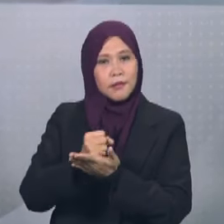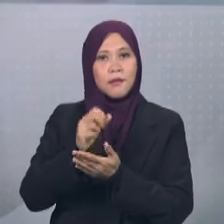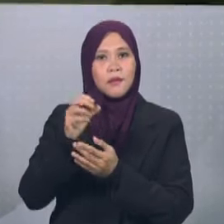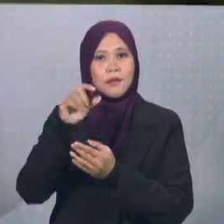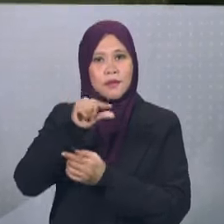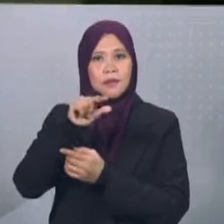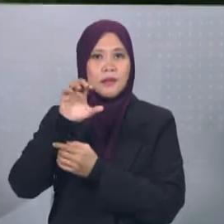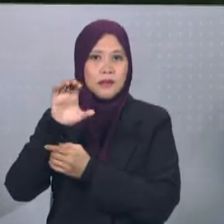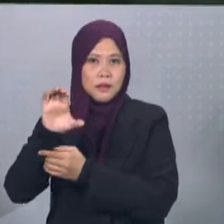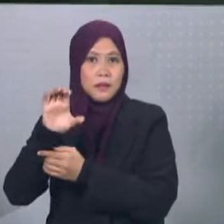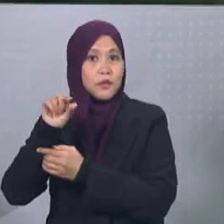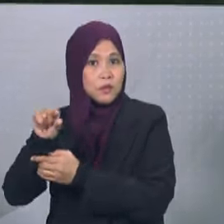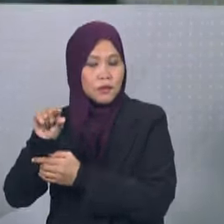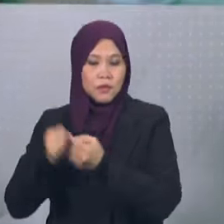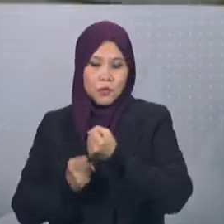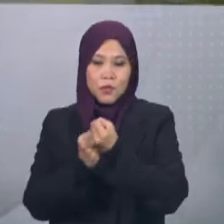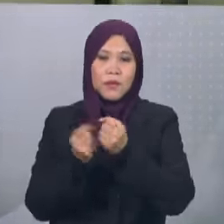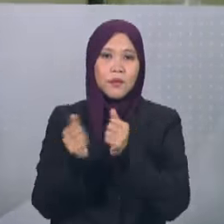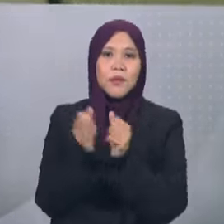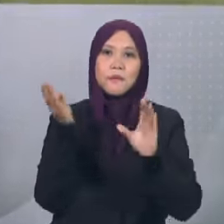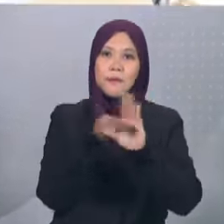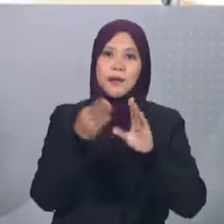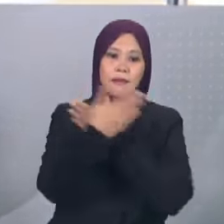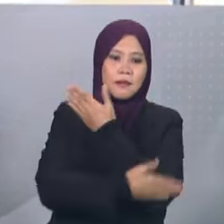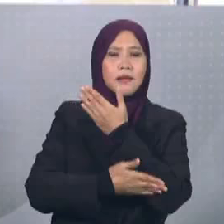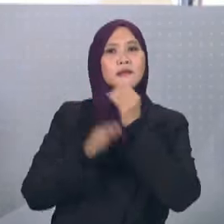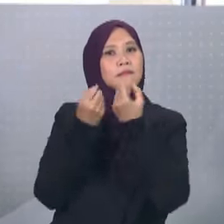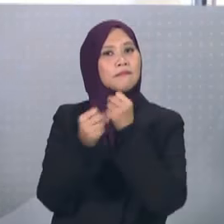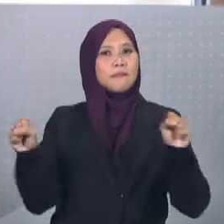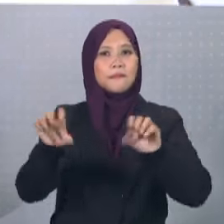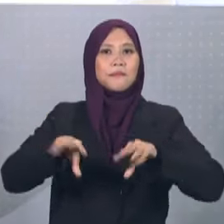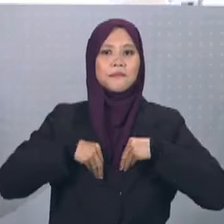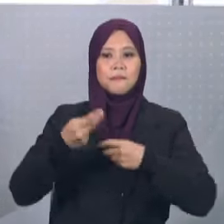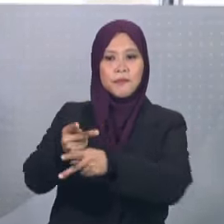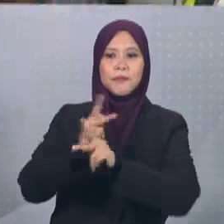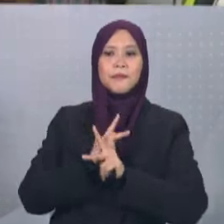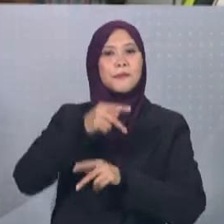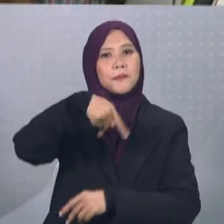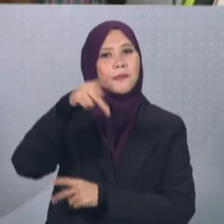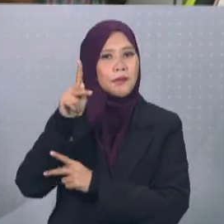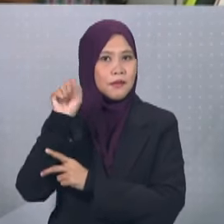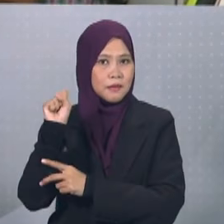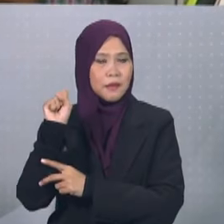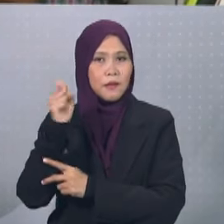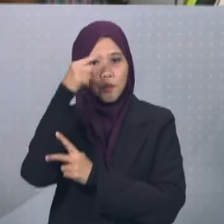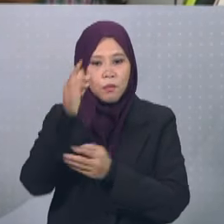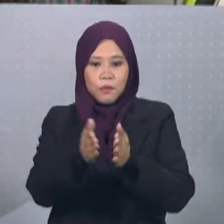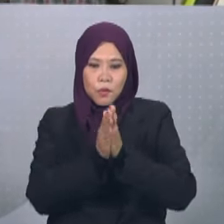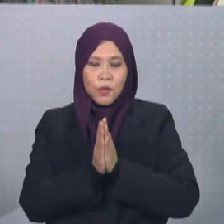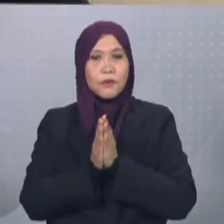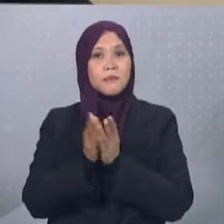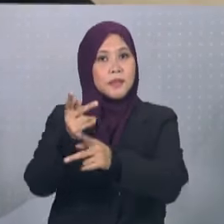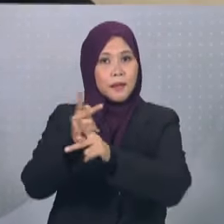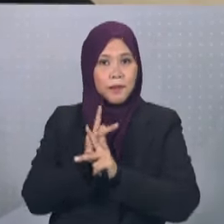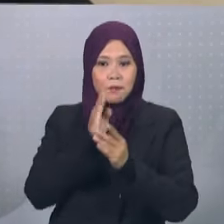Corporation GCG dengan sokongan Bank Negara bersedia menerima permohonan pinjaman PKS. Selain memohon pinjaman